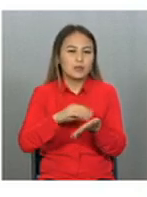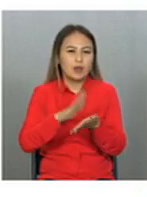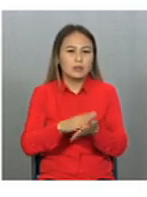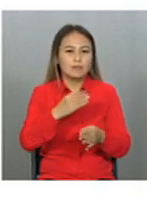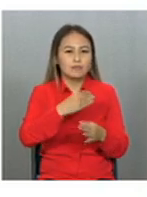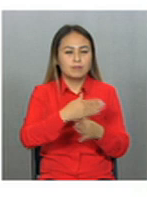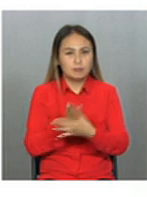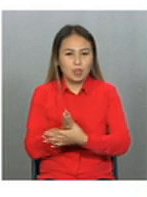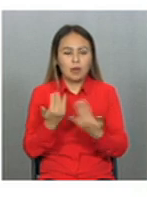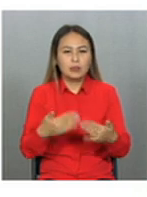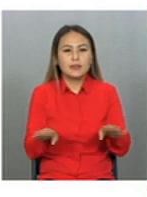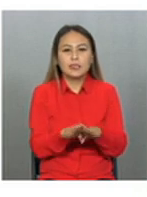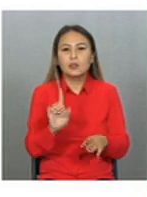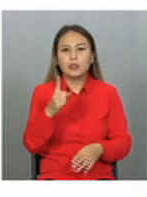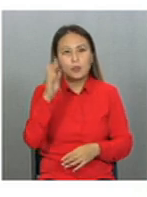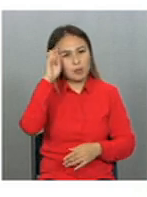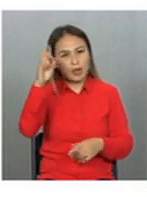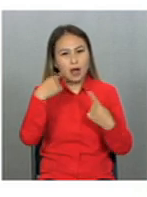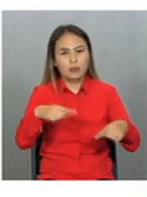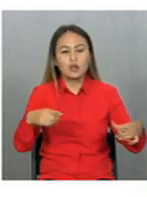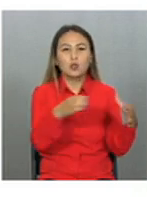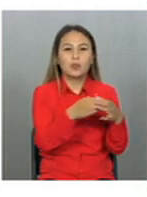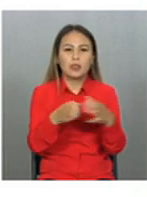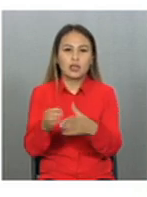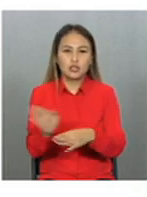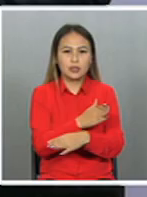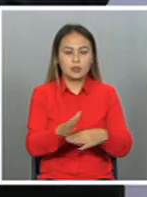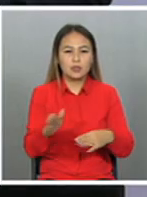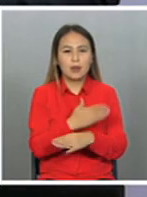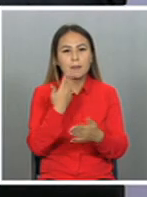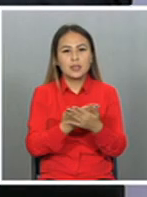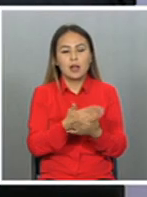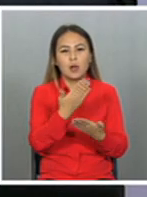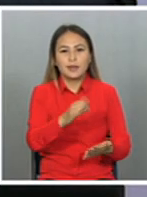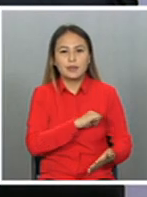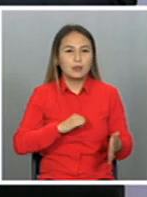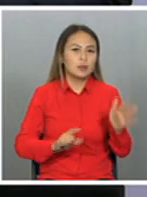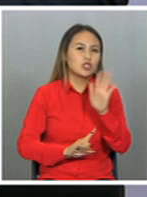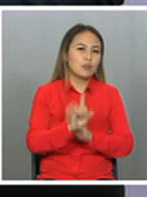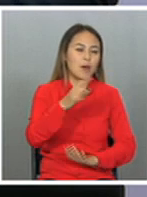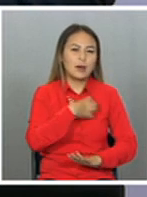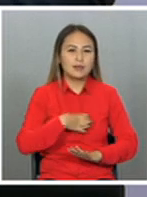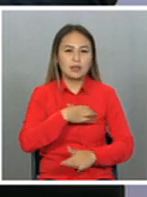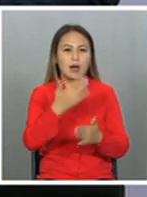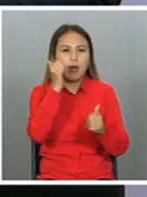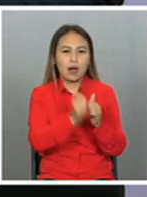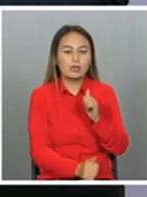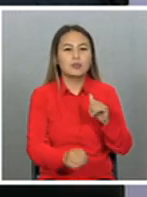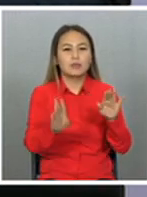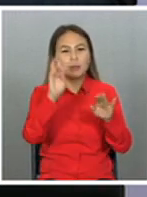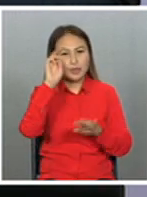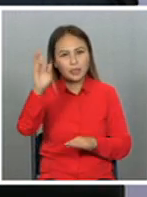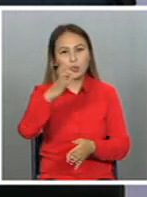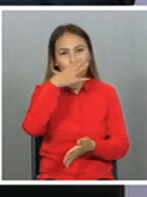Енді біз неліктен мемлекеттерді әртүрлі топтарға жіктейміз? Оның ең бірінші маңыздылығы бұл әрбір мемлекеттің